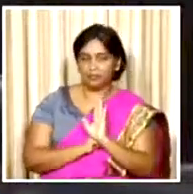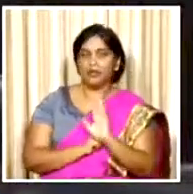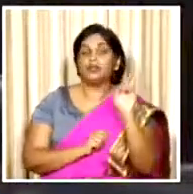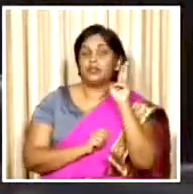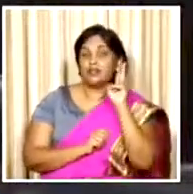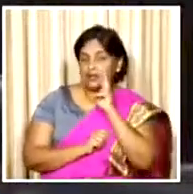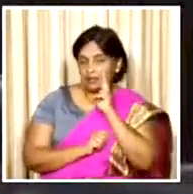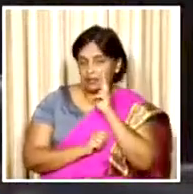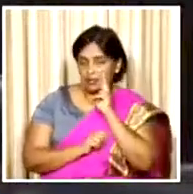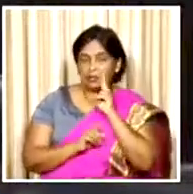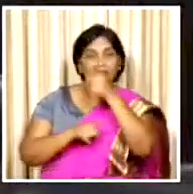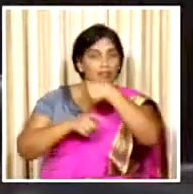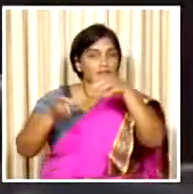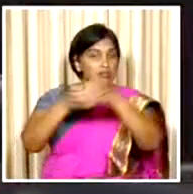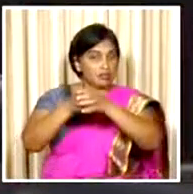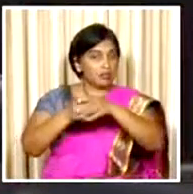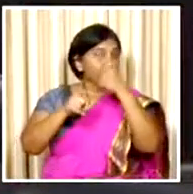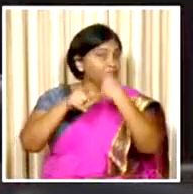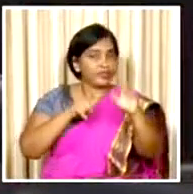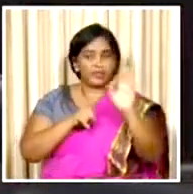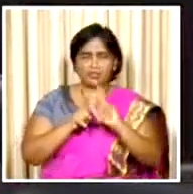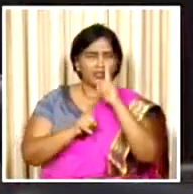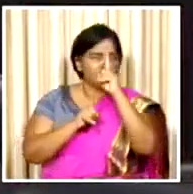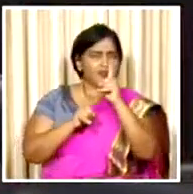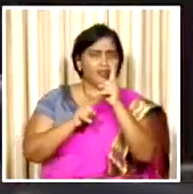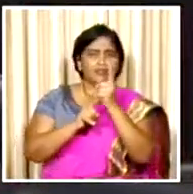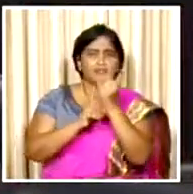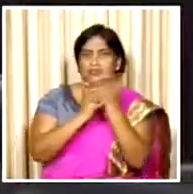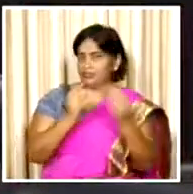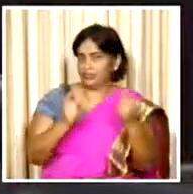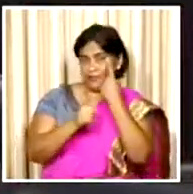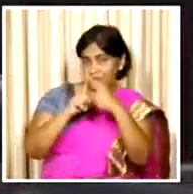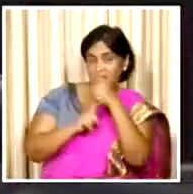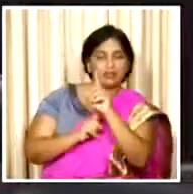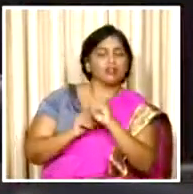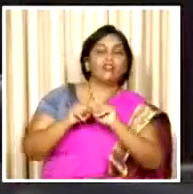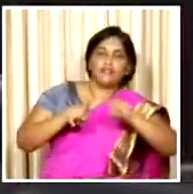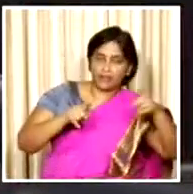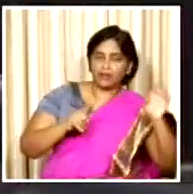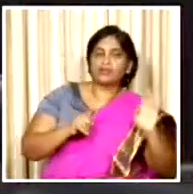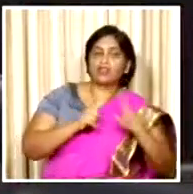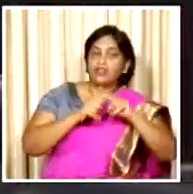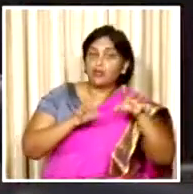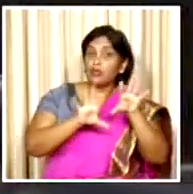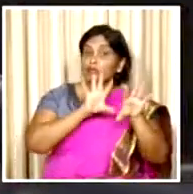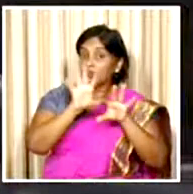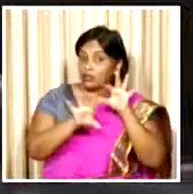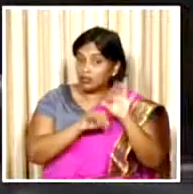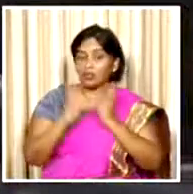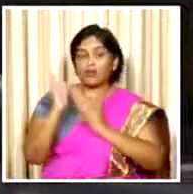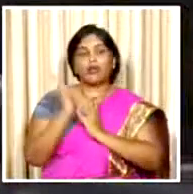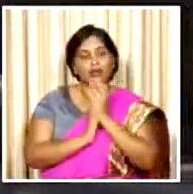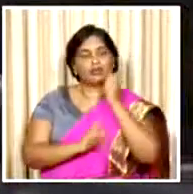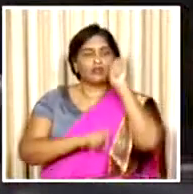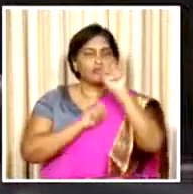රනිල් වික්‍රමසිංහ ඇතුළු මේ ආණ්ඩුව විතරක් නෙවෙයි එකම විසඳුම. විකල්ප තියෙනවා. විකල්ප තෝරා ගැනීමේ අයිතිය